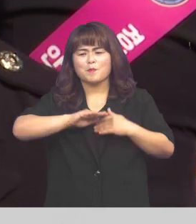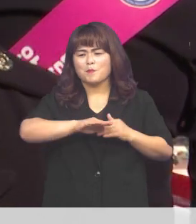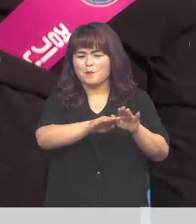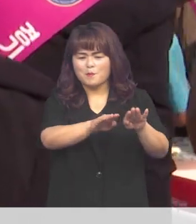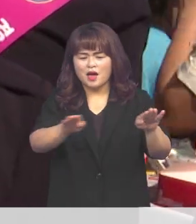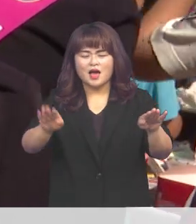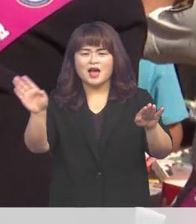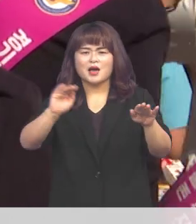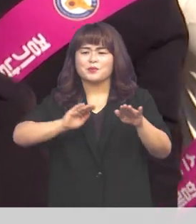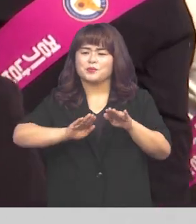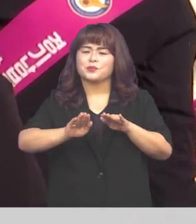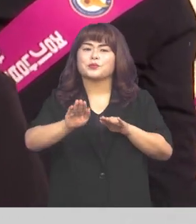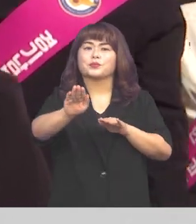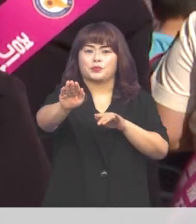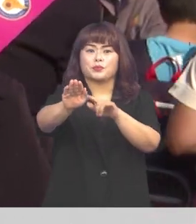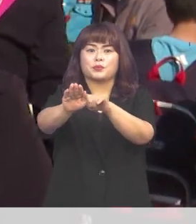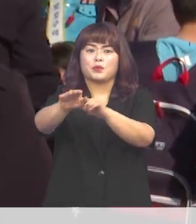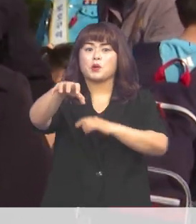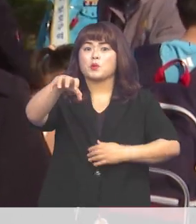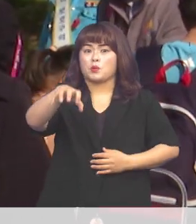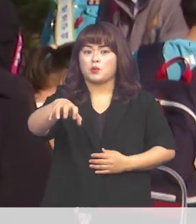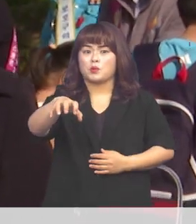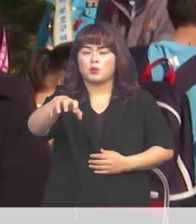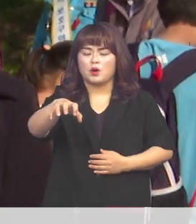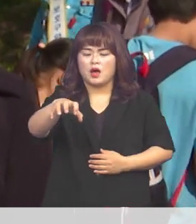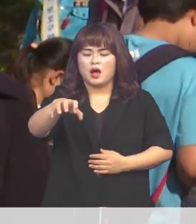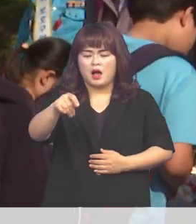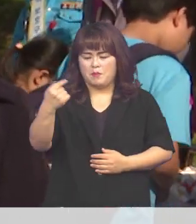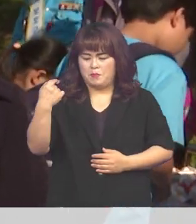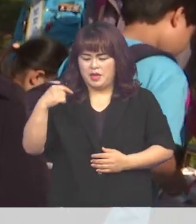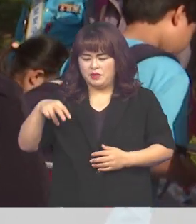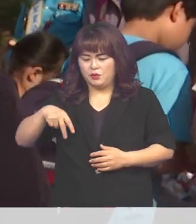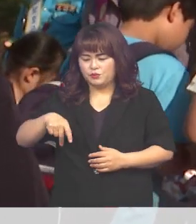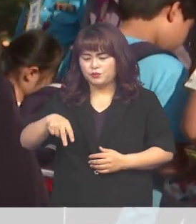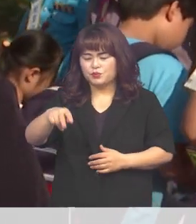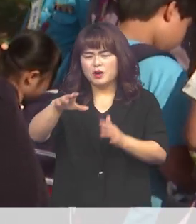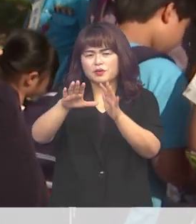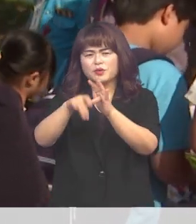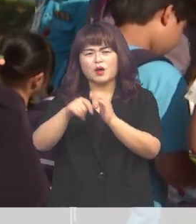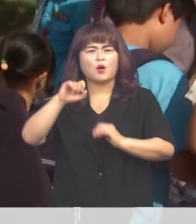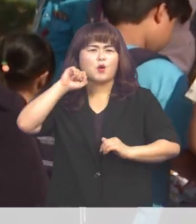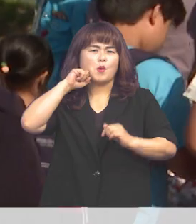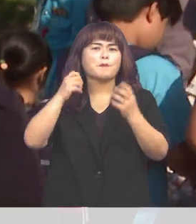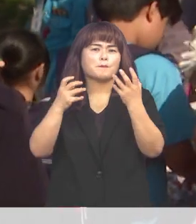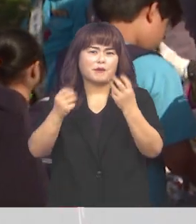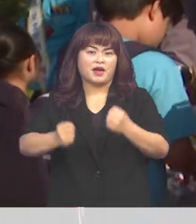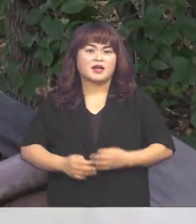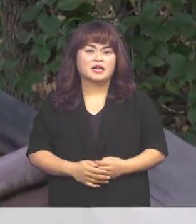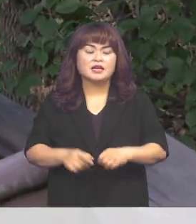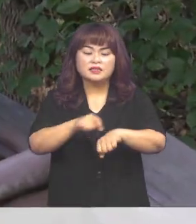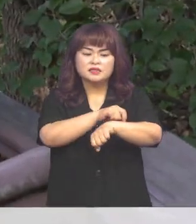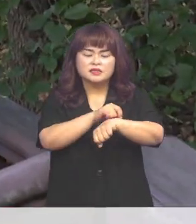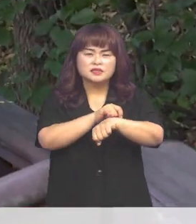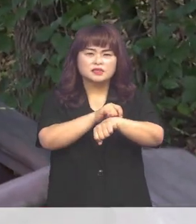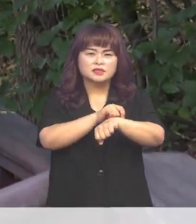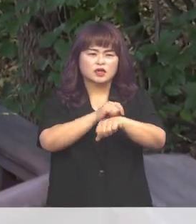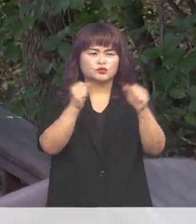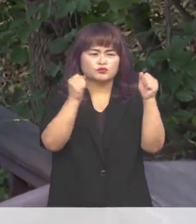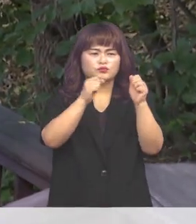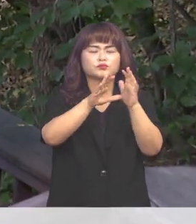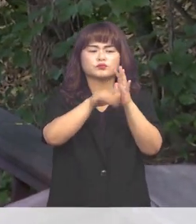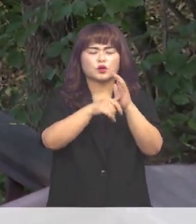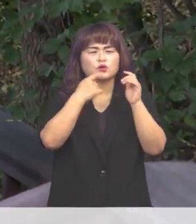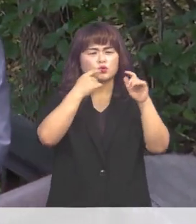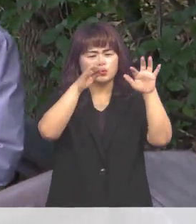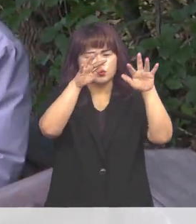이렇게 지금 비탈길에 위치하다 보니까 하우스들이나 밑에서 올라오는 친구들이 굉장히 어려움이 많아요. 특히나